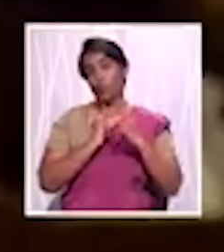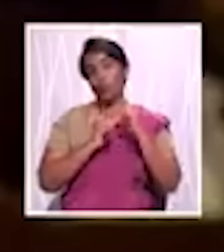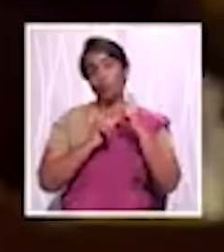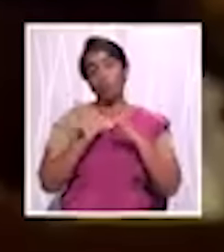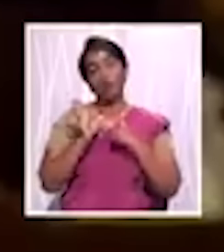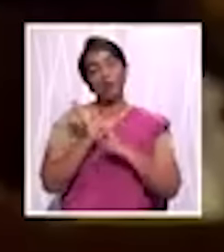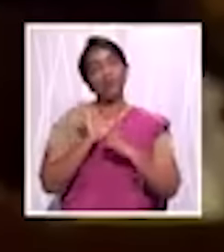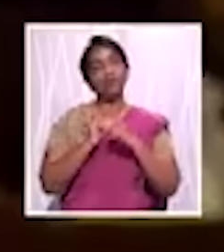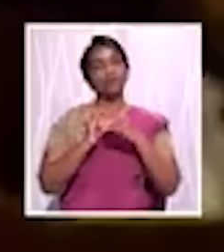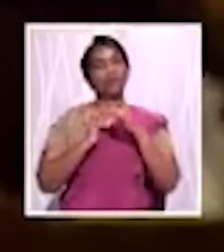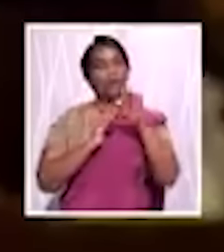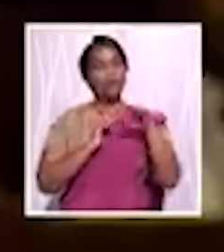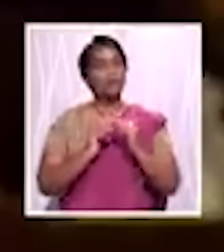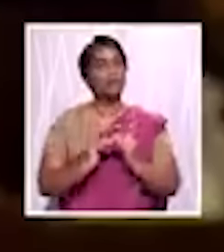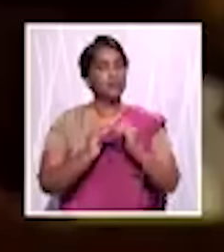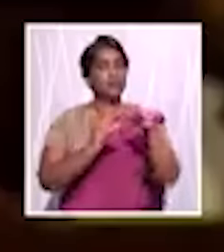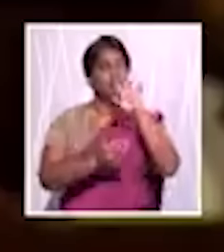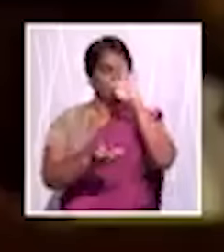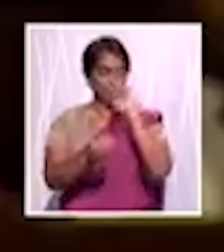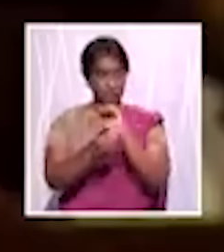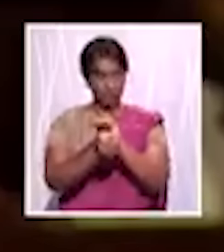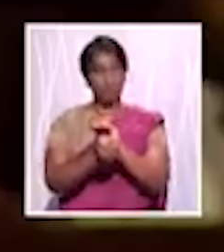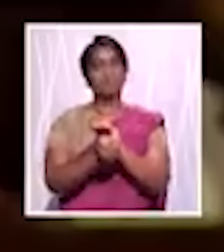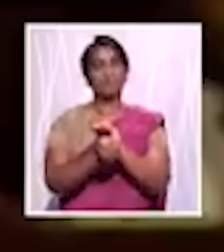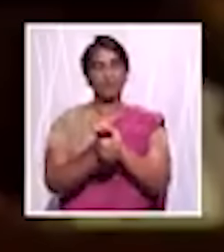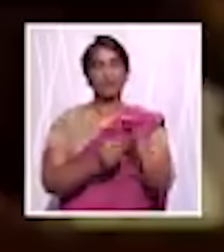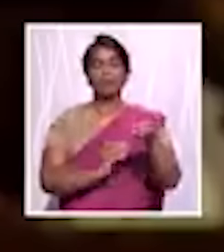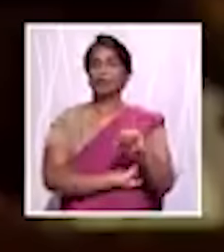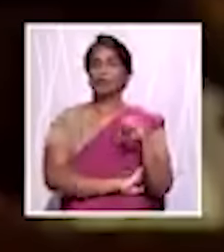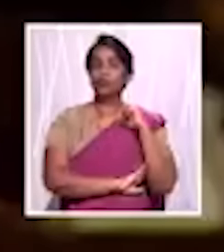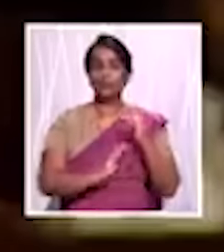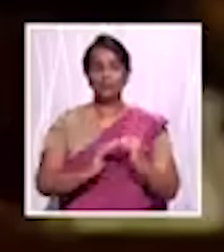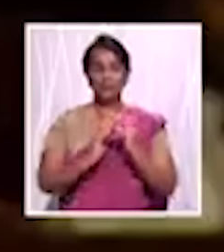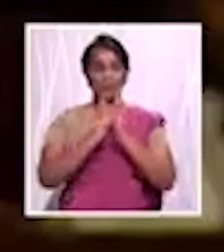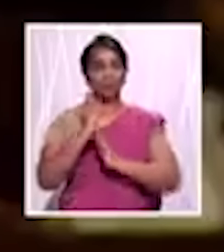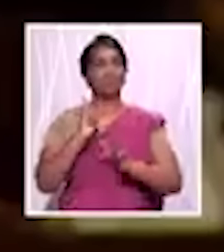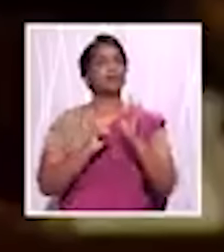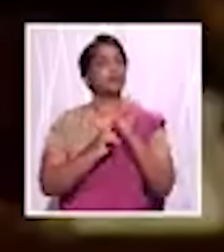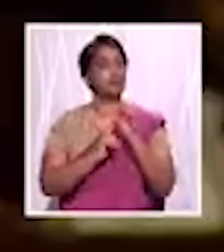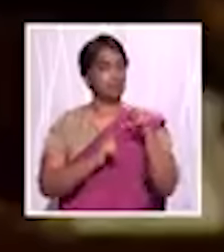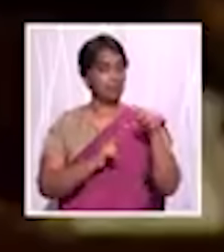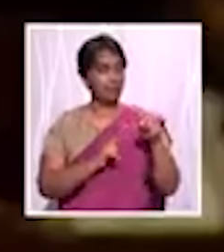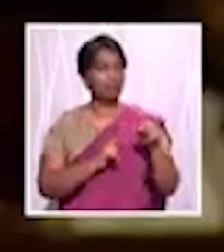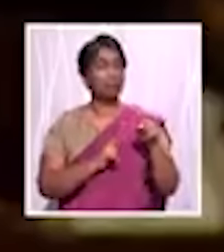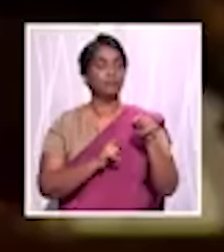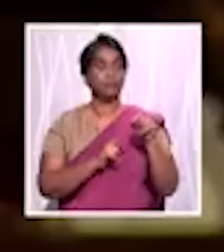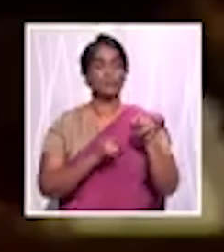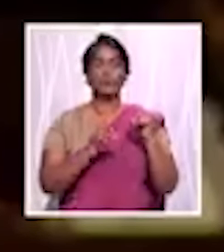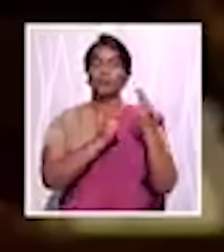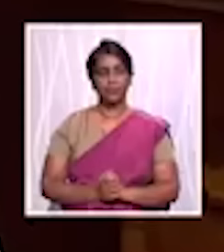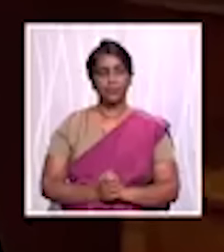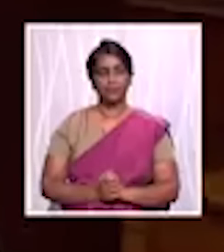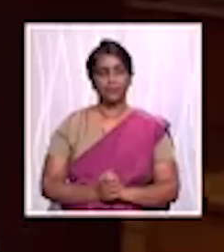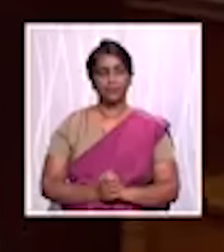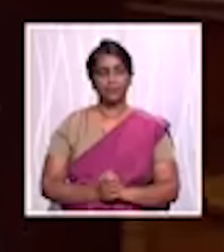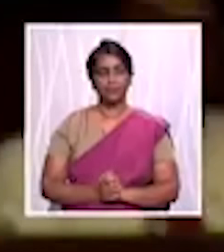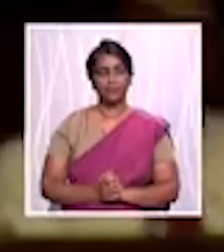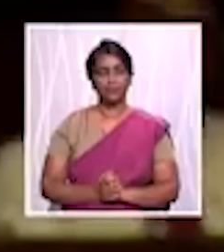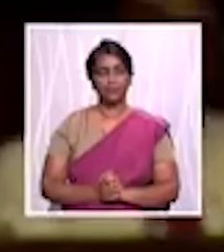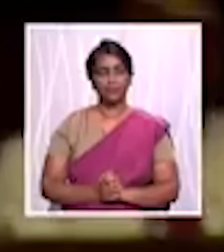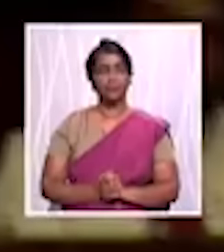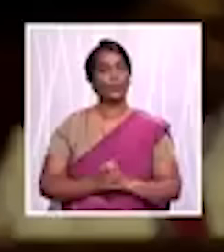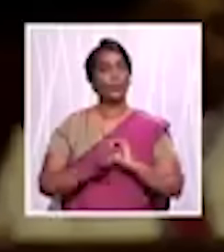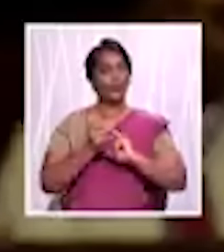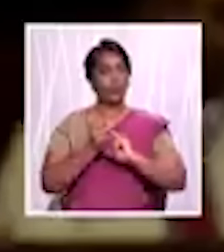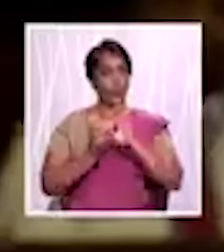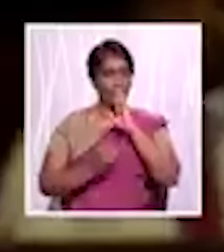அமைச்சராக பேராசிரியர் உபாலி பன்னிலகை ஜனாதிபதி அன்றுகுமார் திசநாயகம் முன்ன நிலையில் பதவி பிரமாணம் செய்து கொண்டதோடு கைத்தொழில் மற்றும் தொழில்